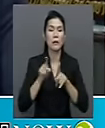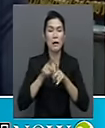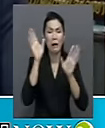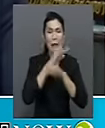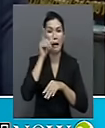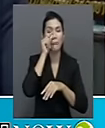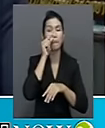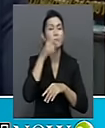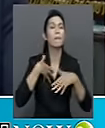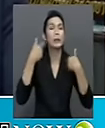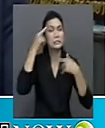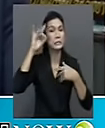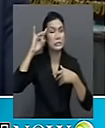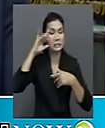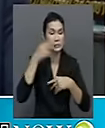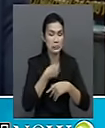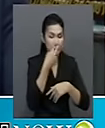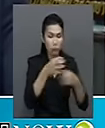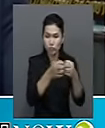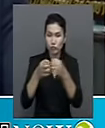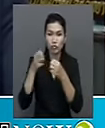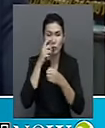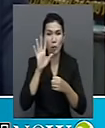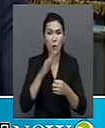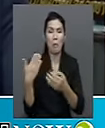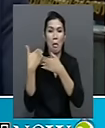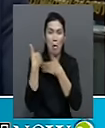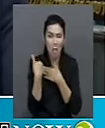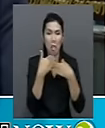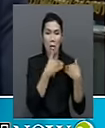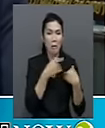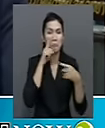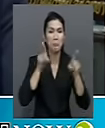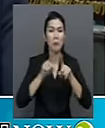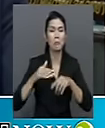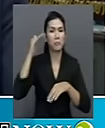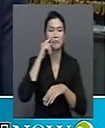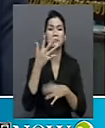ายไม่ต้องมายุ่งยากรับภาระเหมือนกับผู้ใหญ